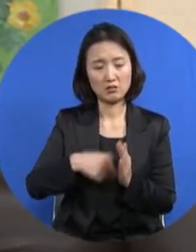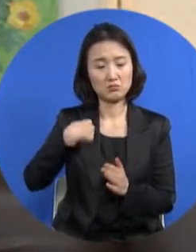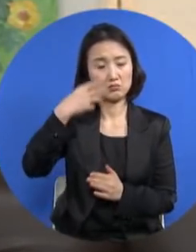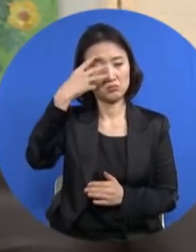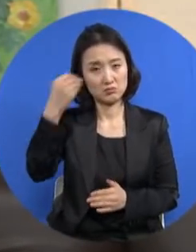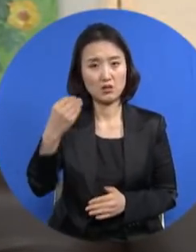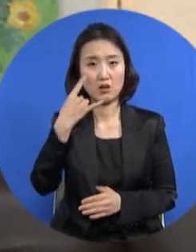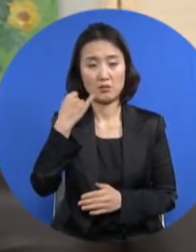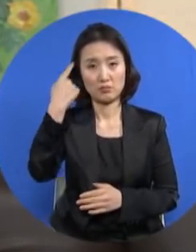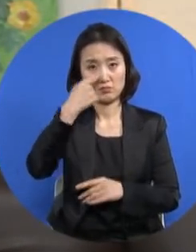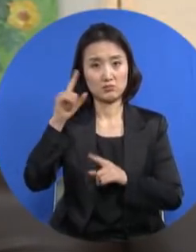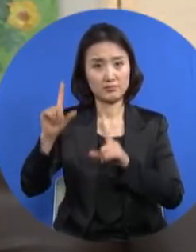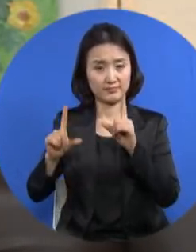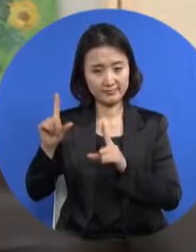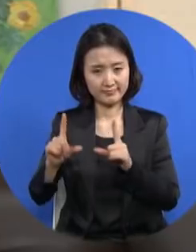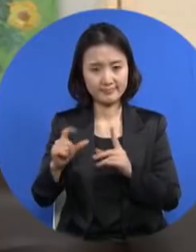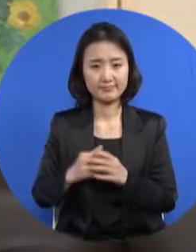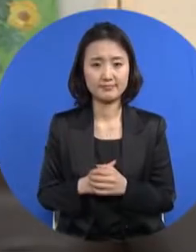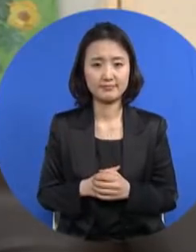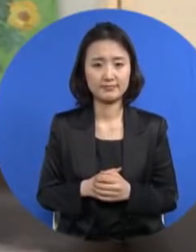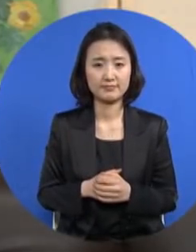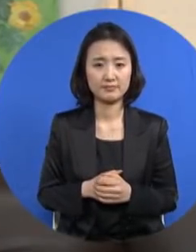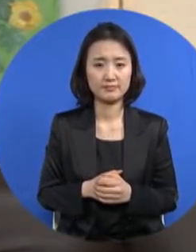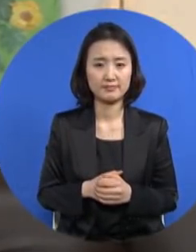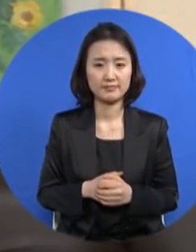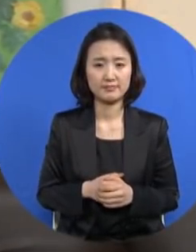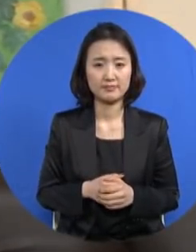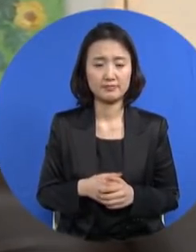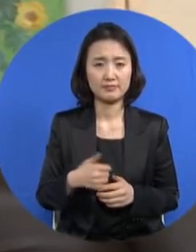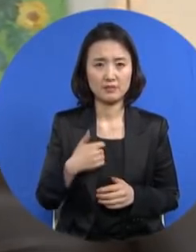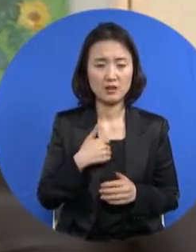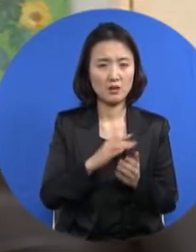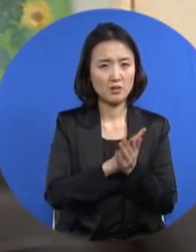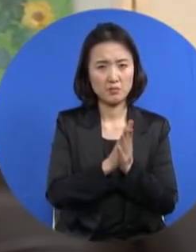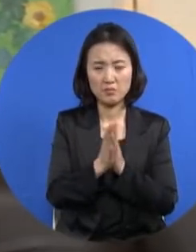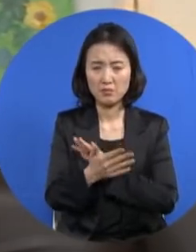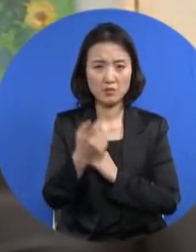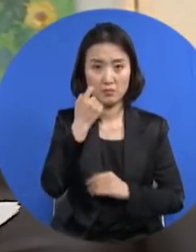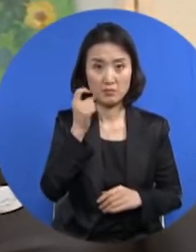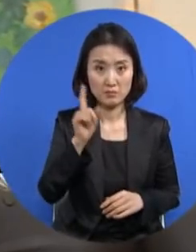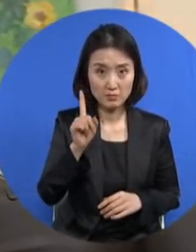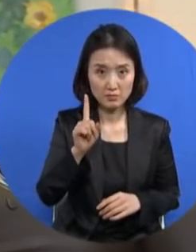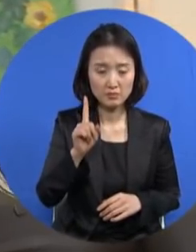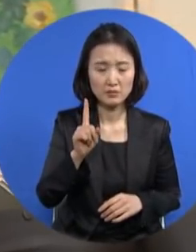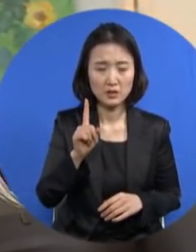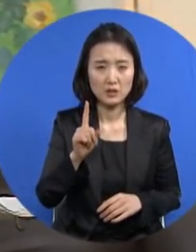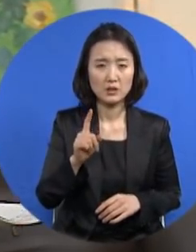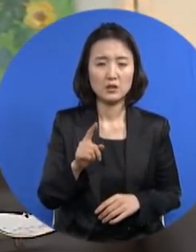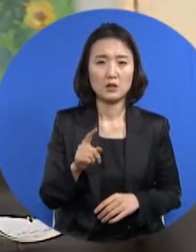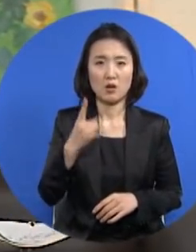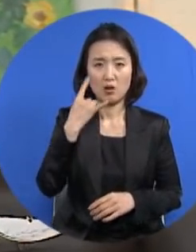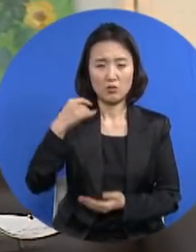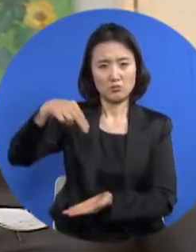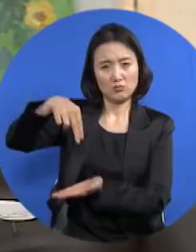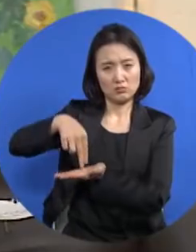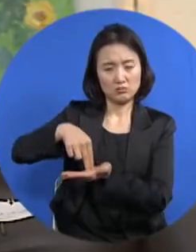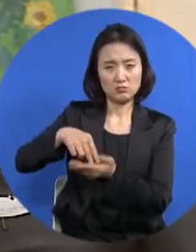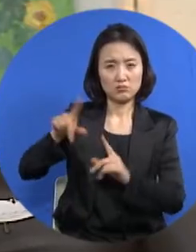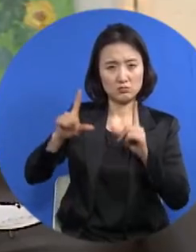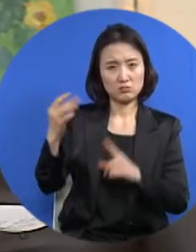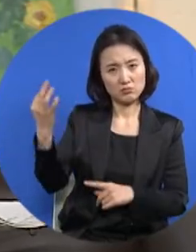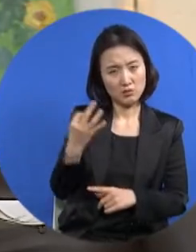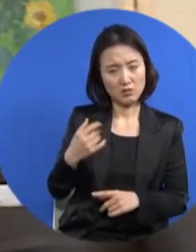모습이었잖아요. 엄마가 제가 어떻게 해서 변하기 시작했냐면 그날부터 변했는데요. 엄마가 딸을 믿어주는 그런